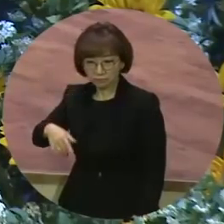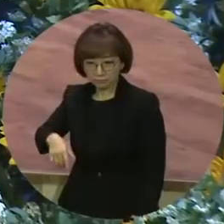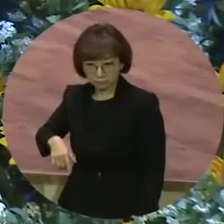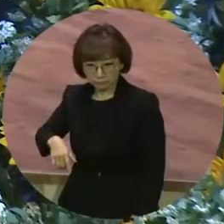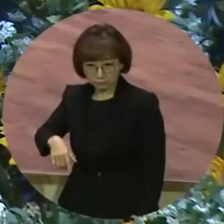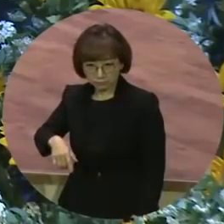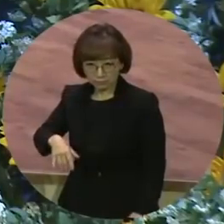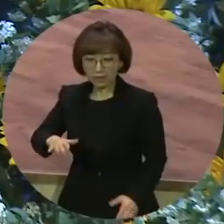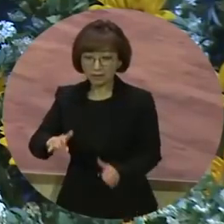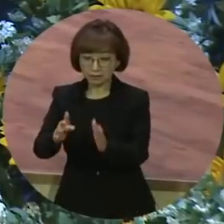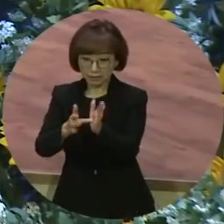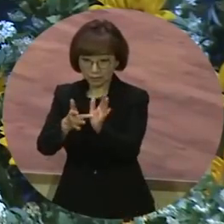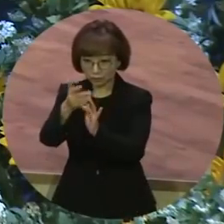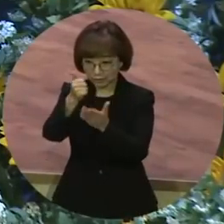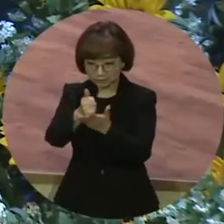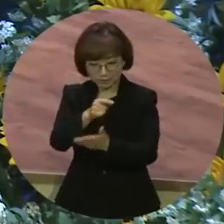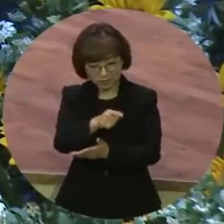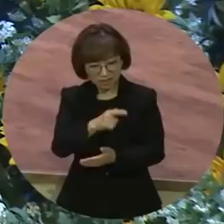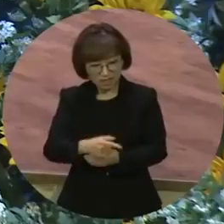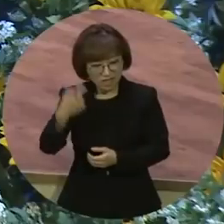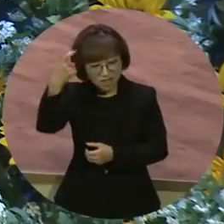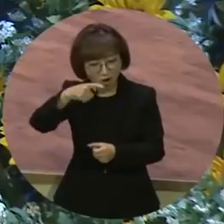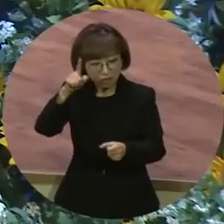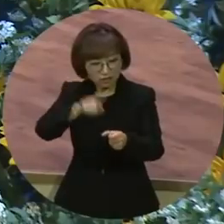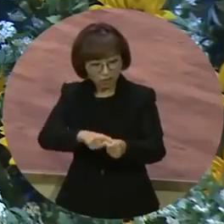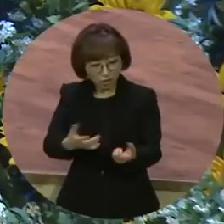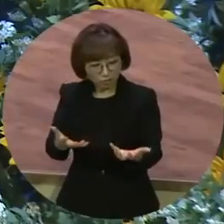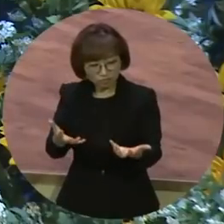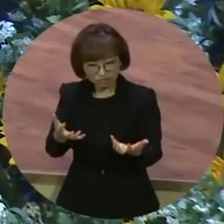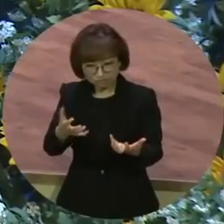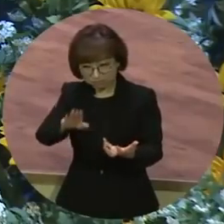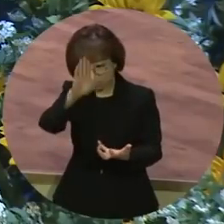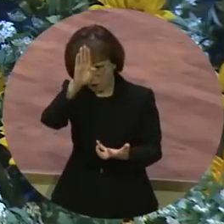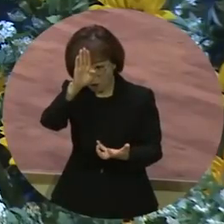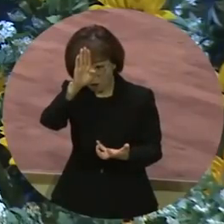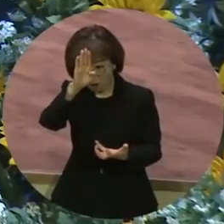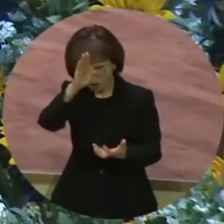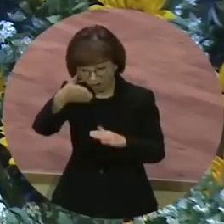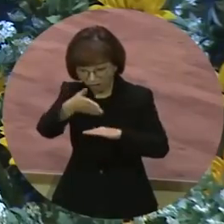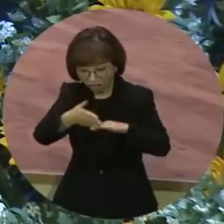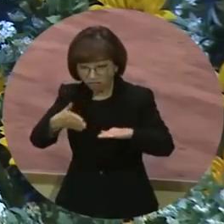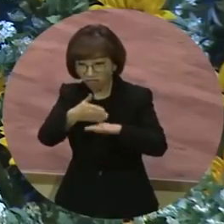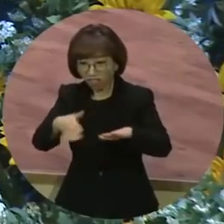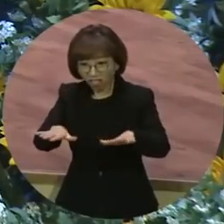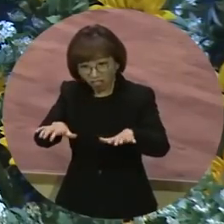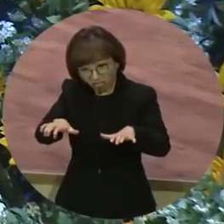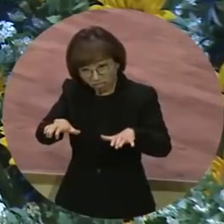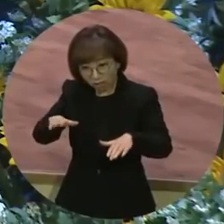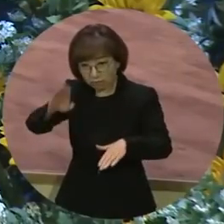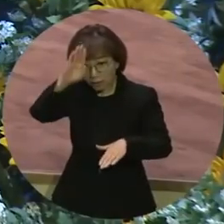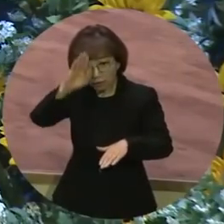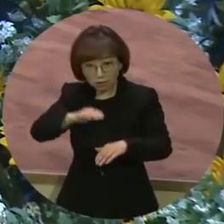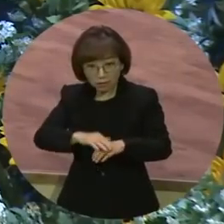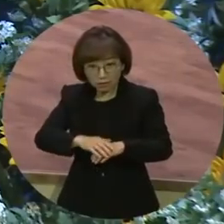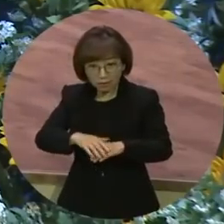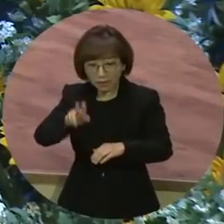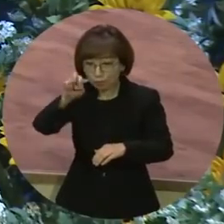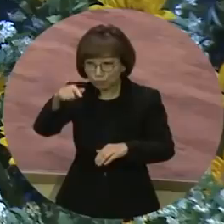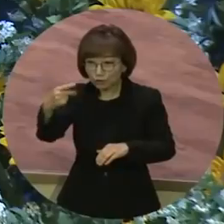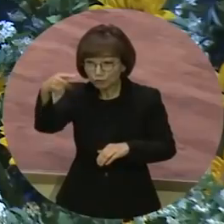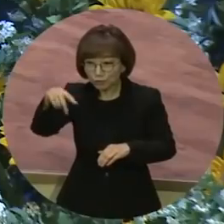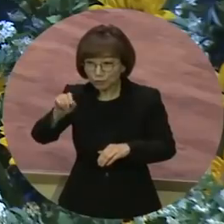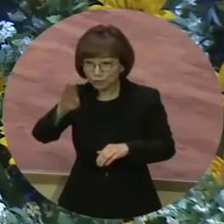없는 교인을 보니 영적 문둥병자라고 그랬어요. 영적 감각이 문둥병자의 특징은요, 감각이